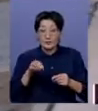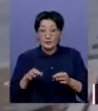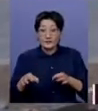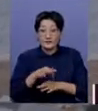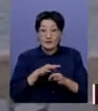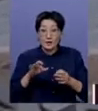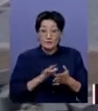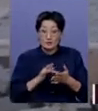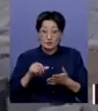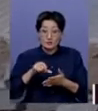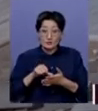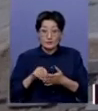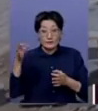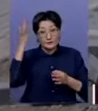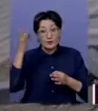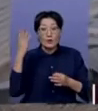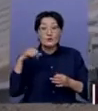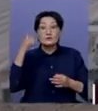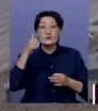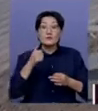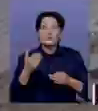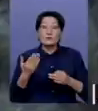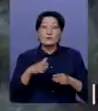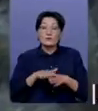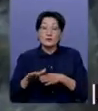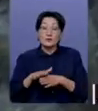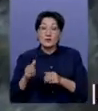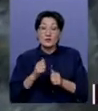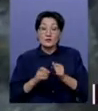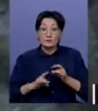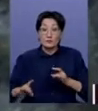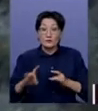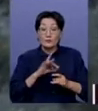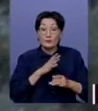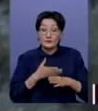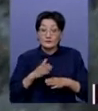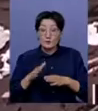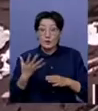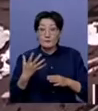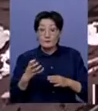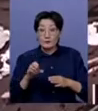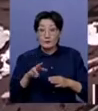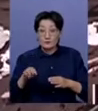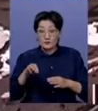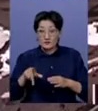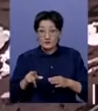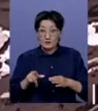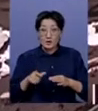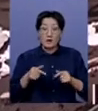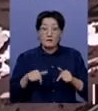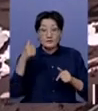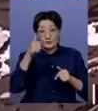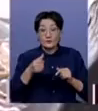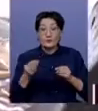«Бюджет участия». Напомню, в прошлом году на его реализацию каждому району было выделено по 500 миллионов тенге. В этом